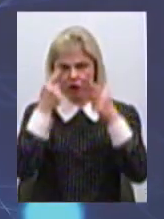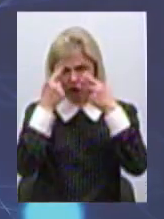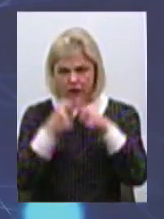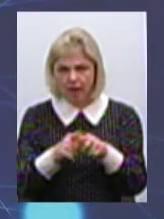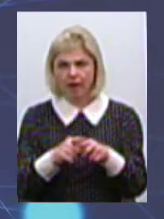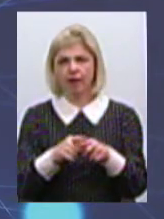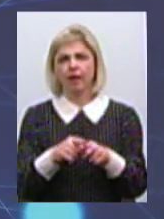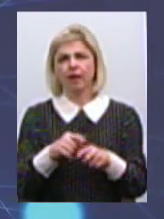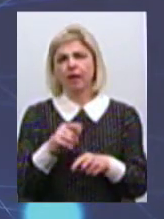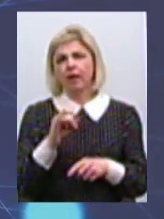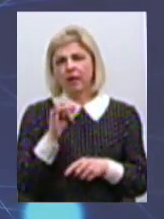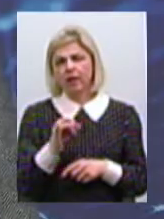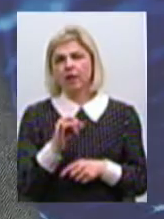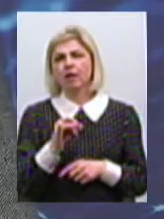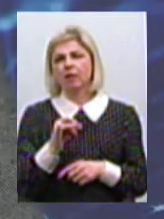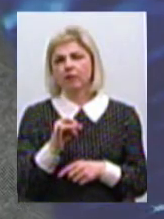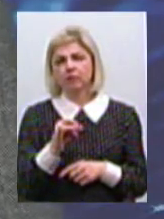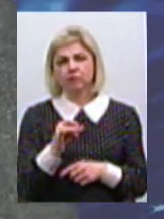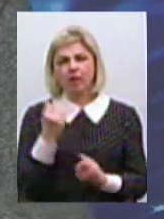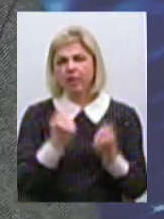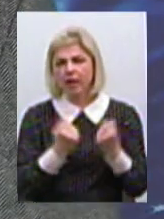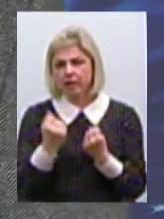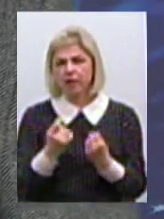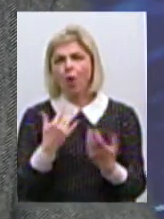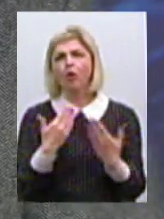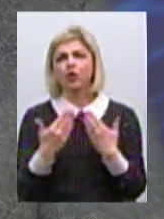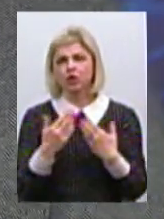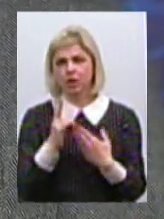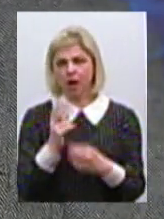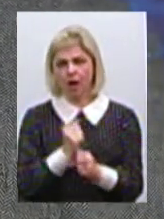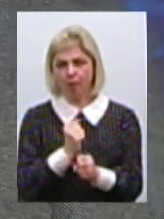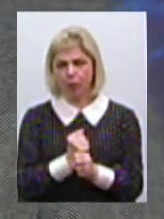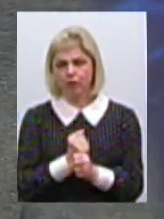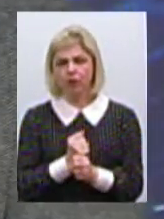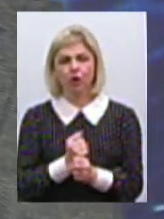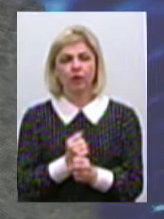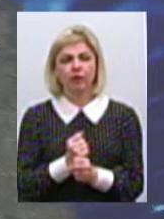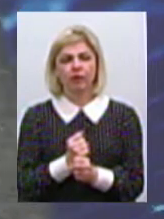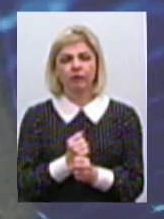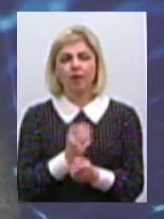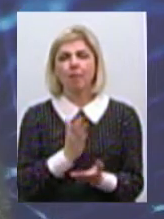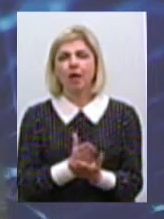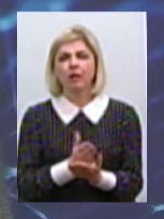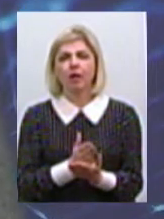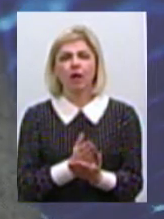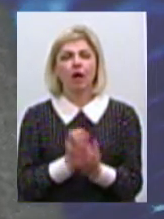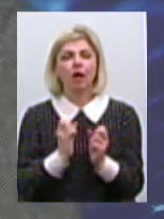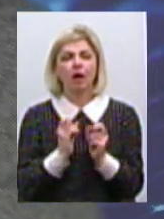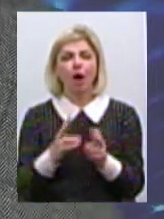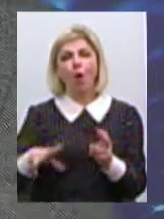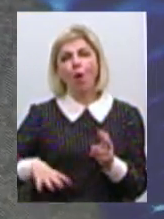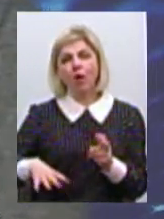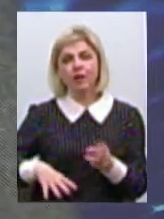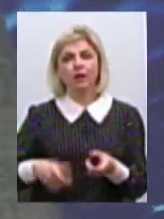техніка, навіть відношення до робіт, воно має, знаєте, як коли п'ють коньяк